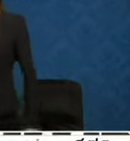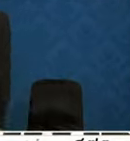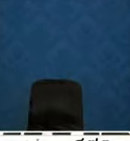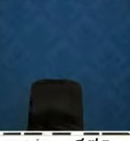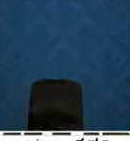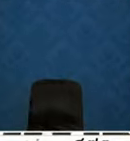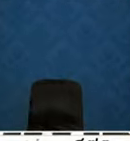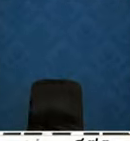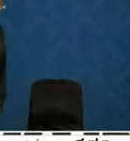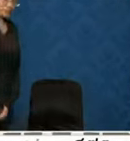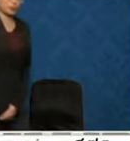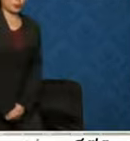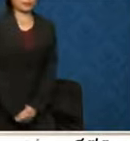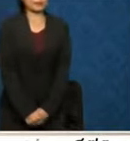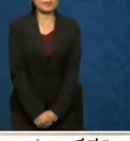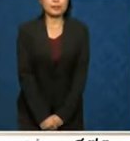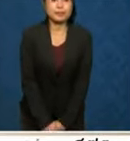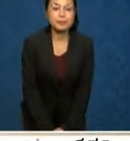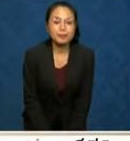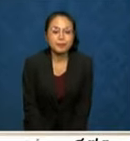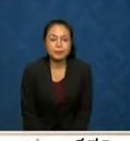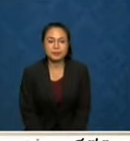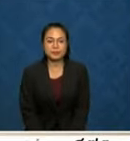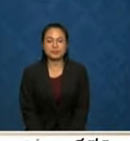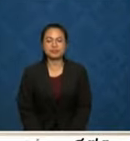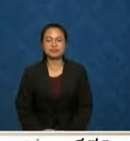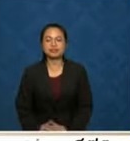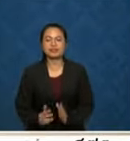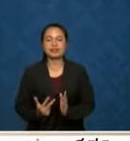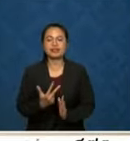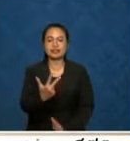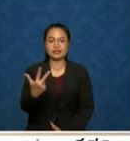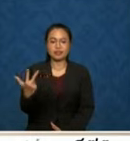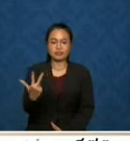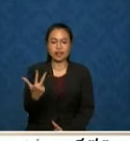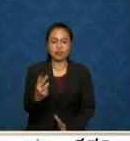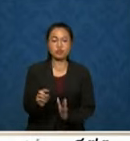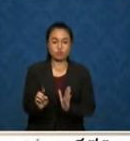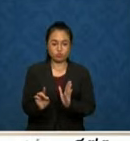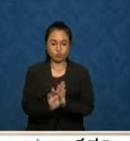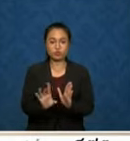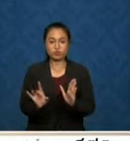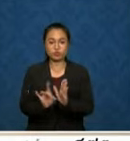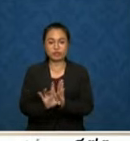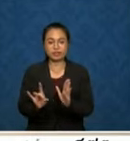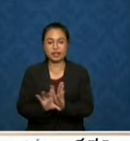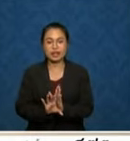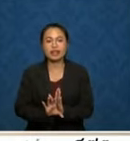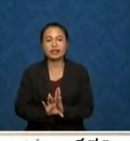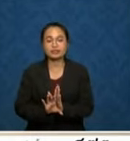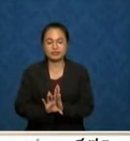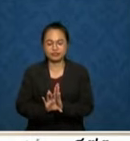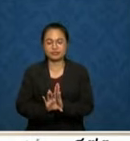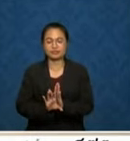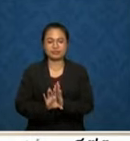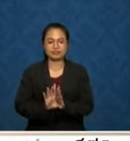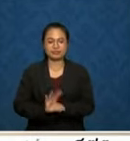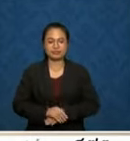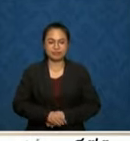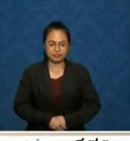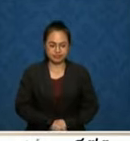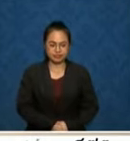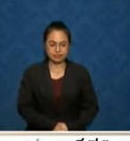3ท่านสุดท้ายนะครับท่านพิมพ์การกีรติวิลาปกรณ์นะครับท่านวรงวรปัญญ